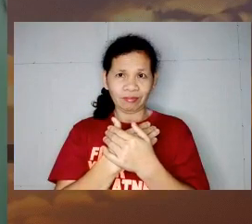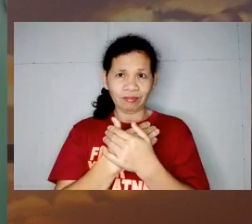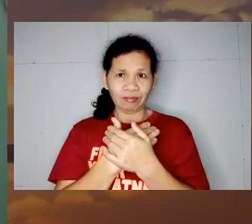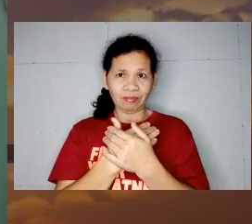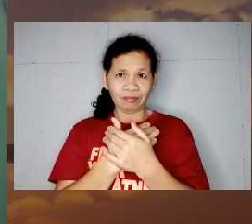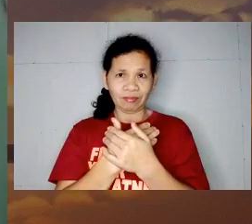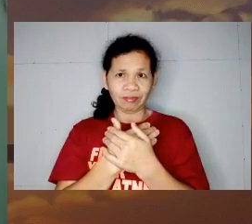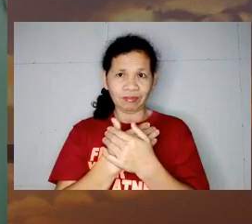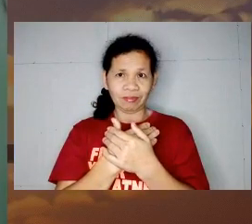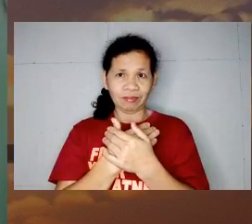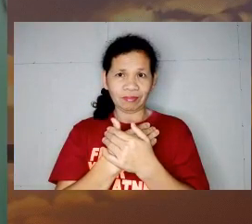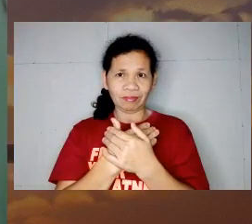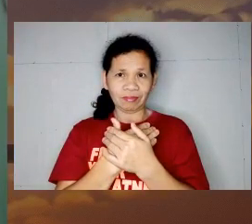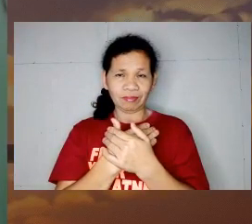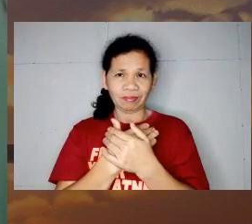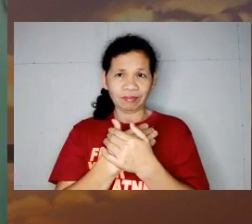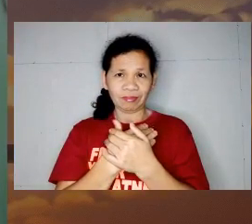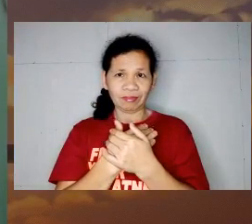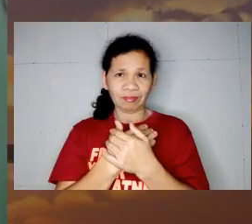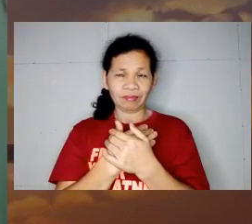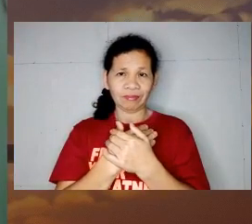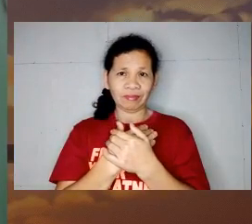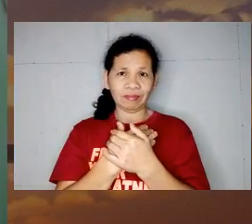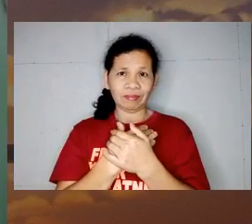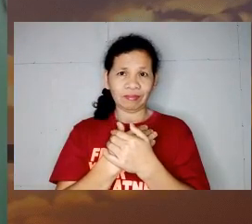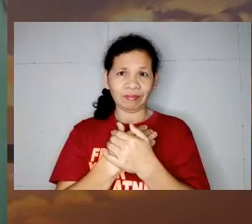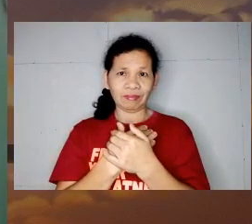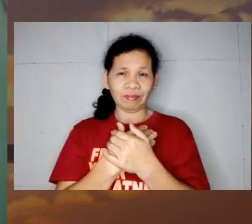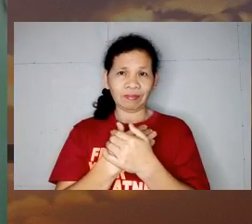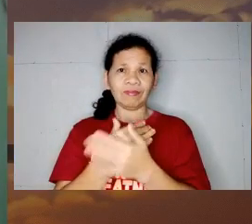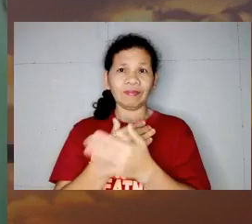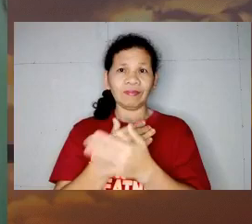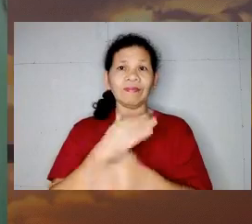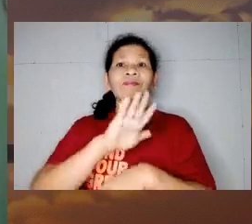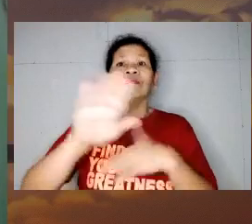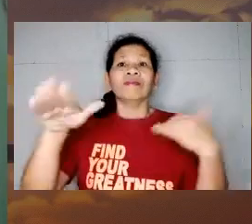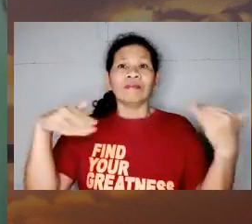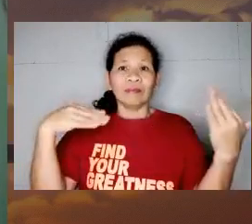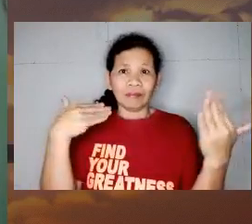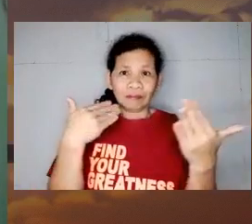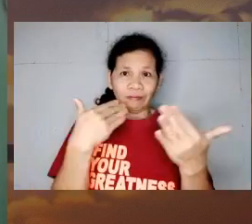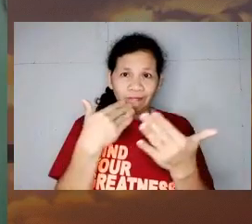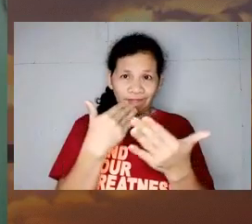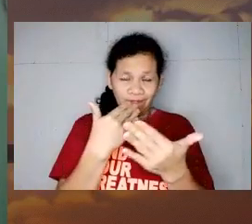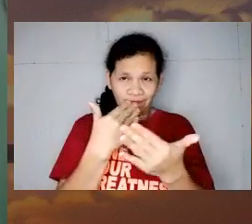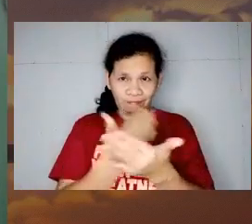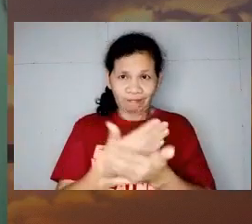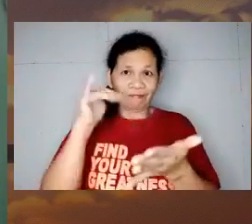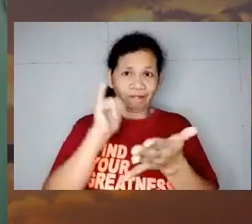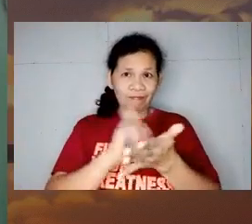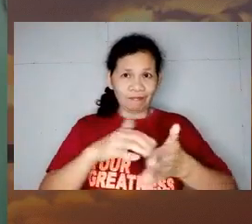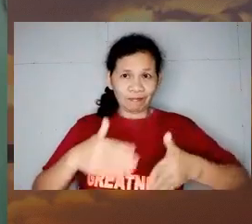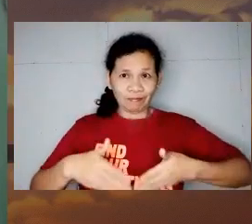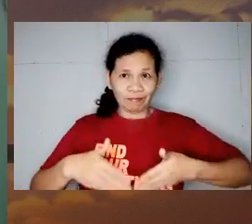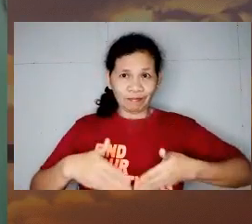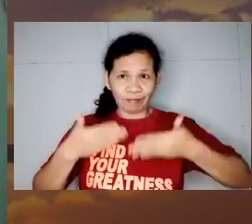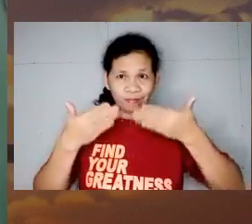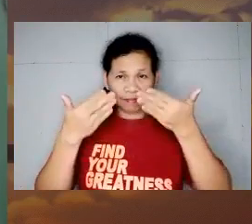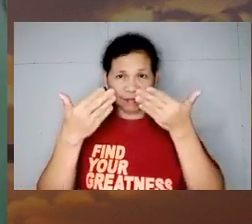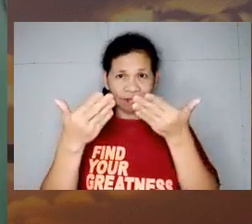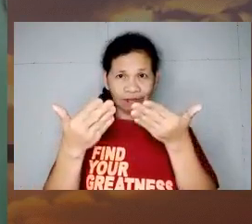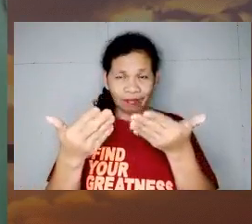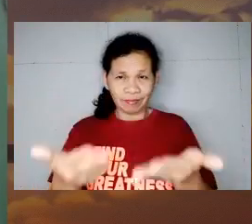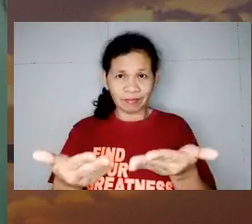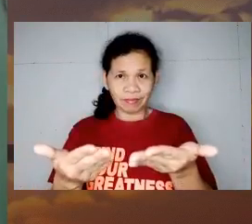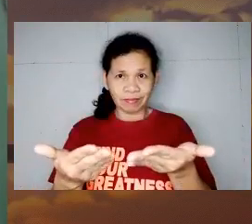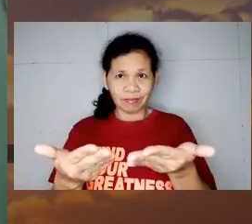okay, lahat na naisilang na mga anak, dito sinasabi niya